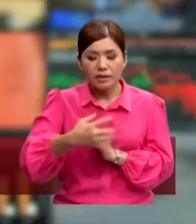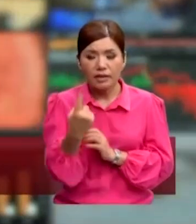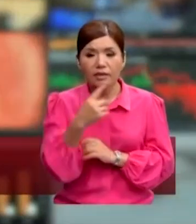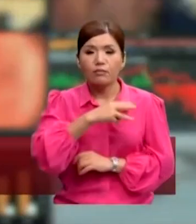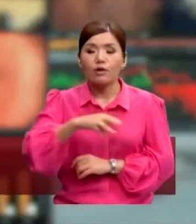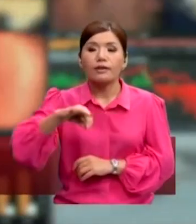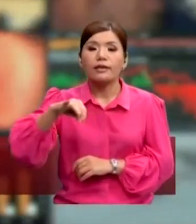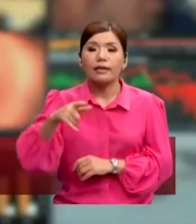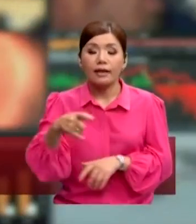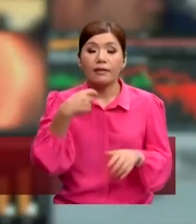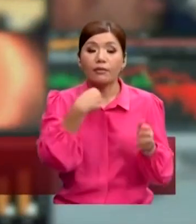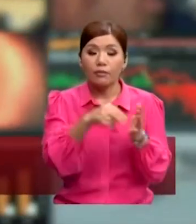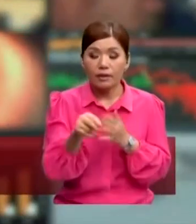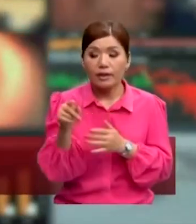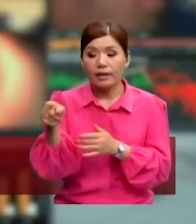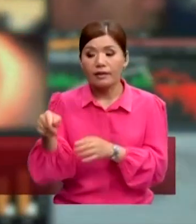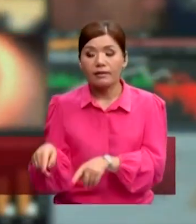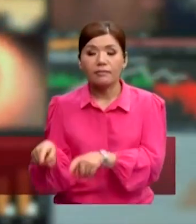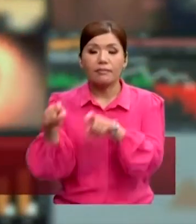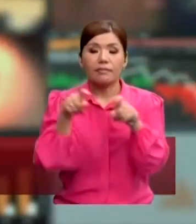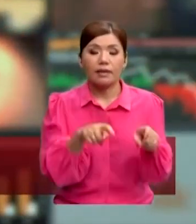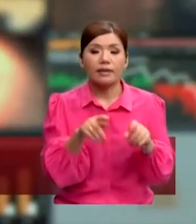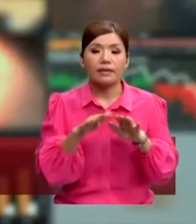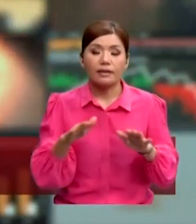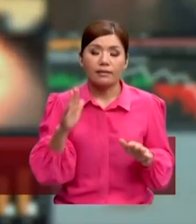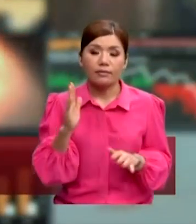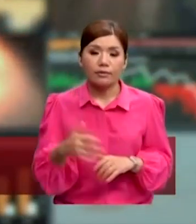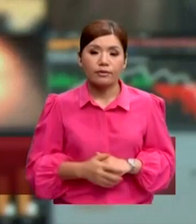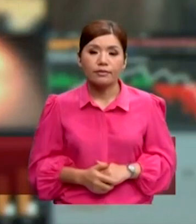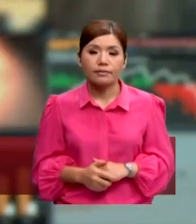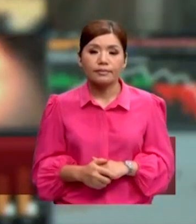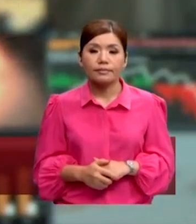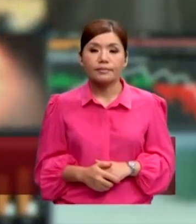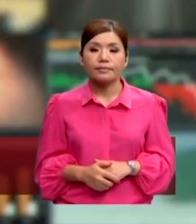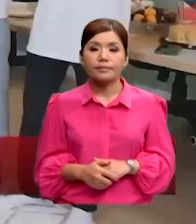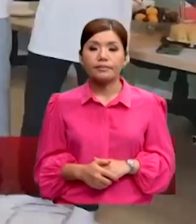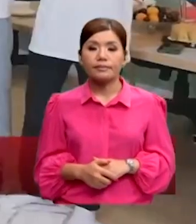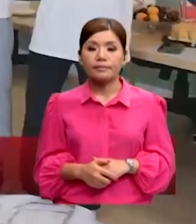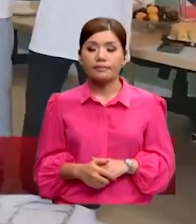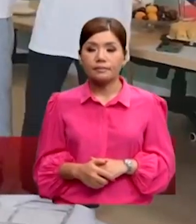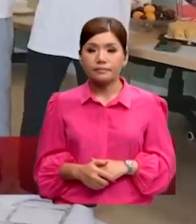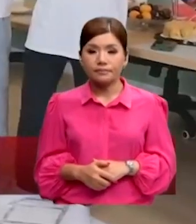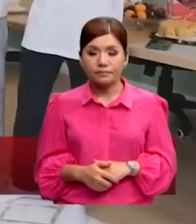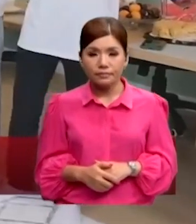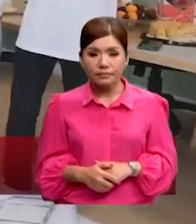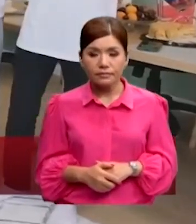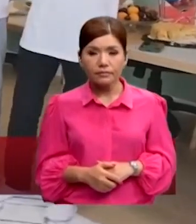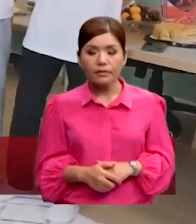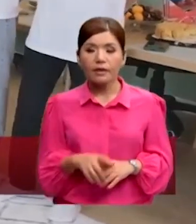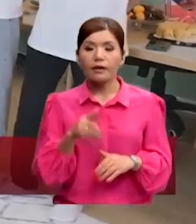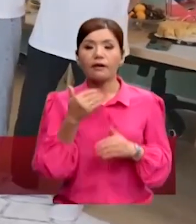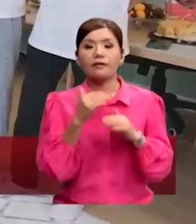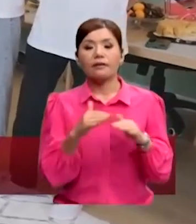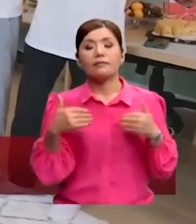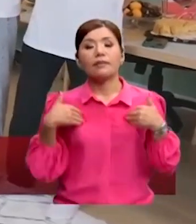проживать студенты из детской деревни. Все подробности в материале Веры Шеллер. Ну что, ребят, поздравляю вас